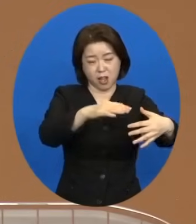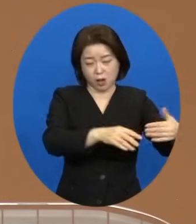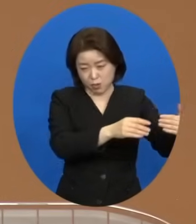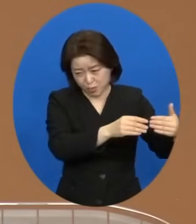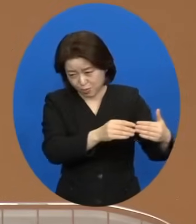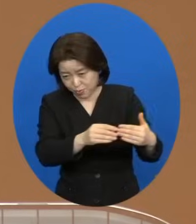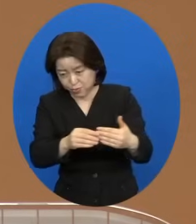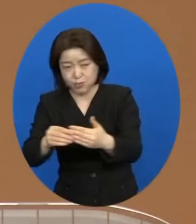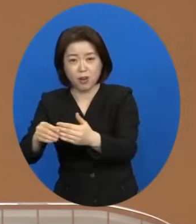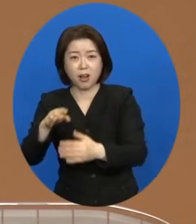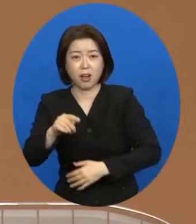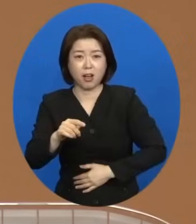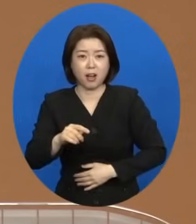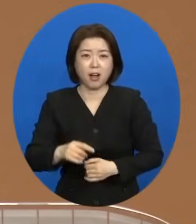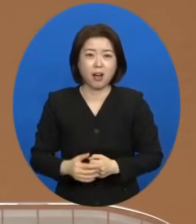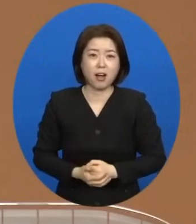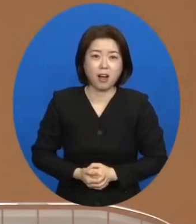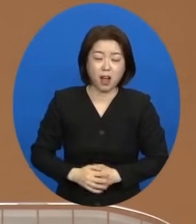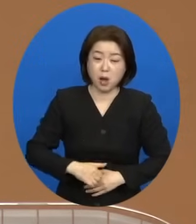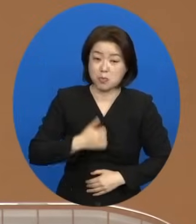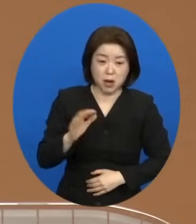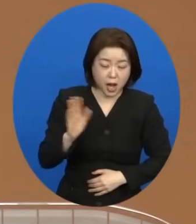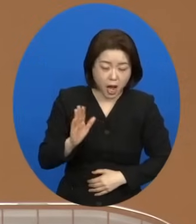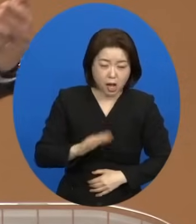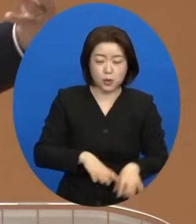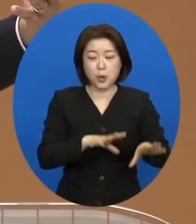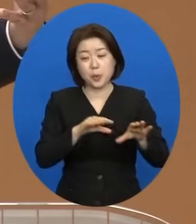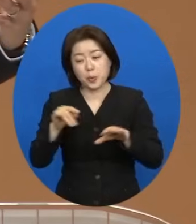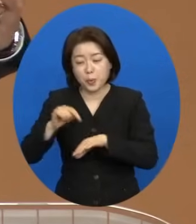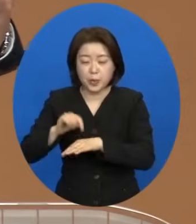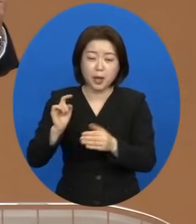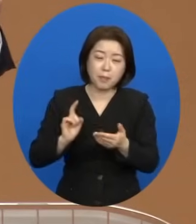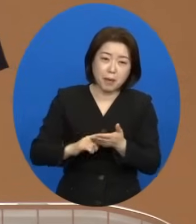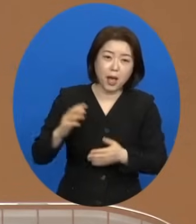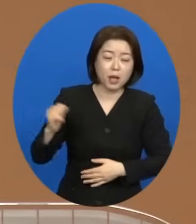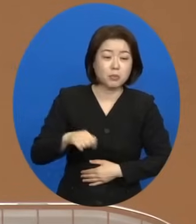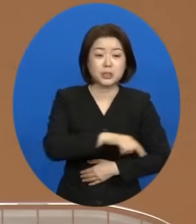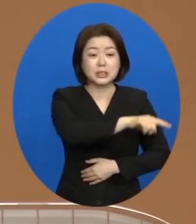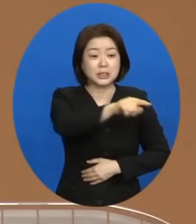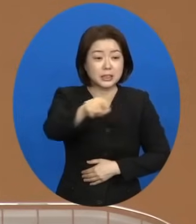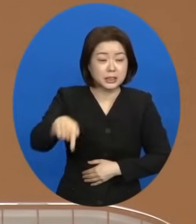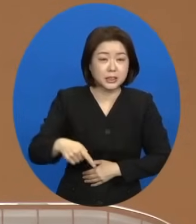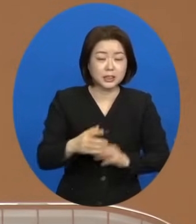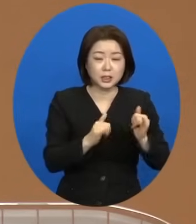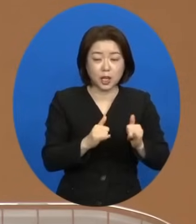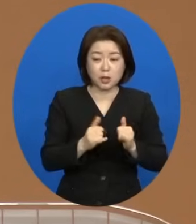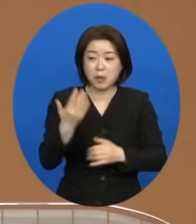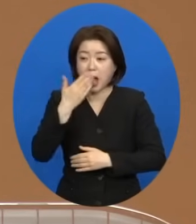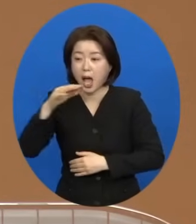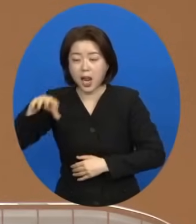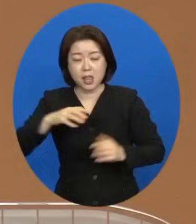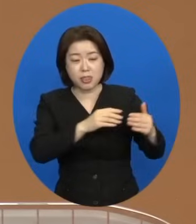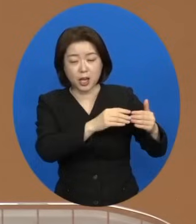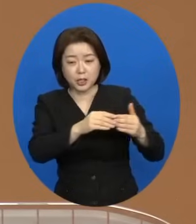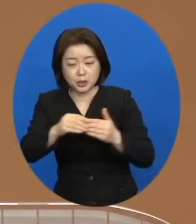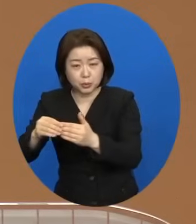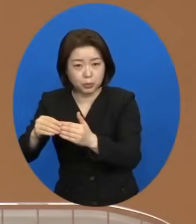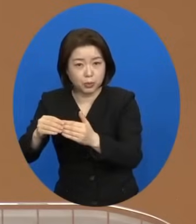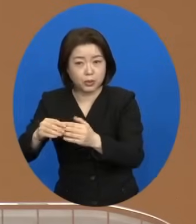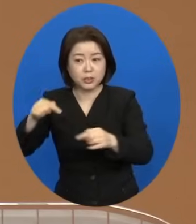하여서 분노하지 않으면서 온유한 마음으로 그들을 가나안 땅으로 인도하기지 그런 지도자가